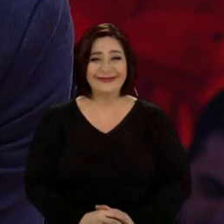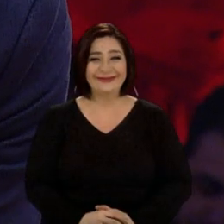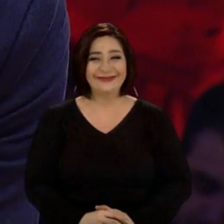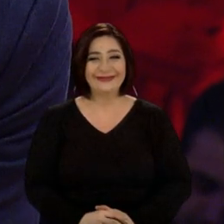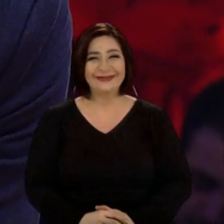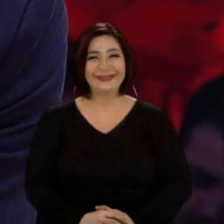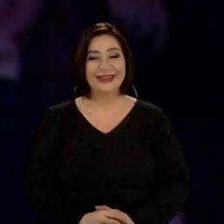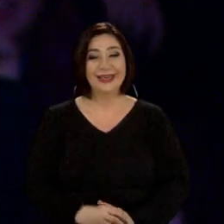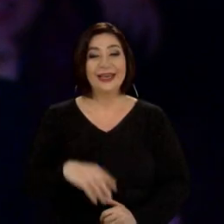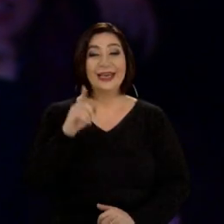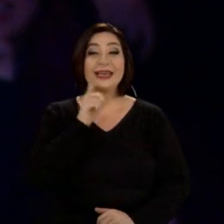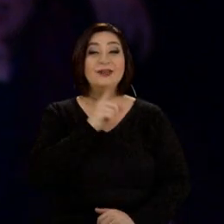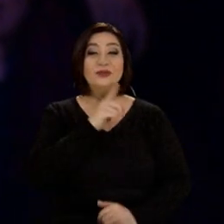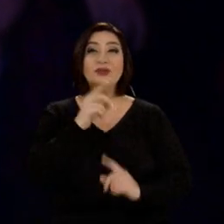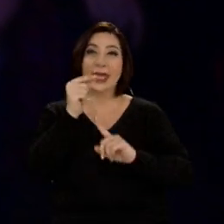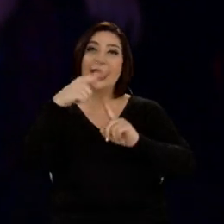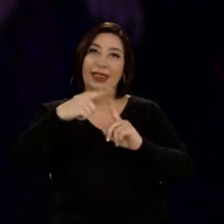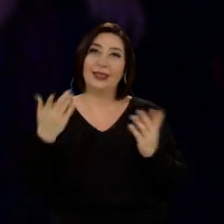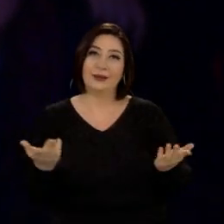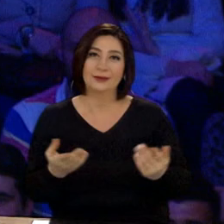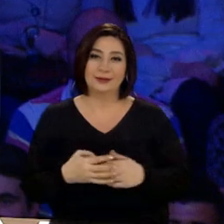Acayip be. İngilizce it tabii.